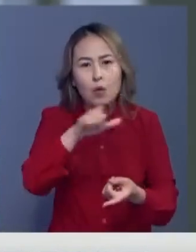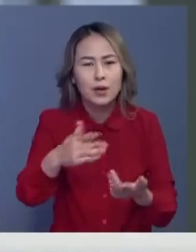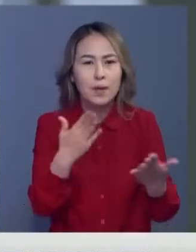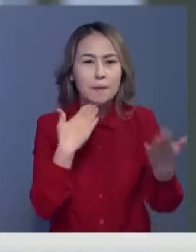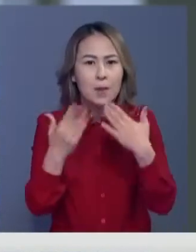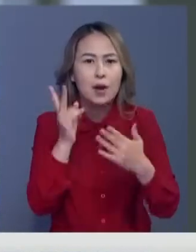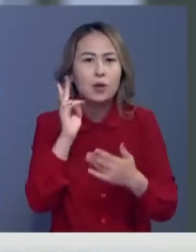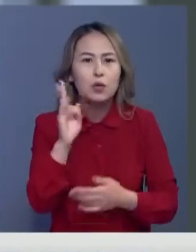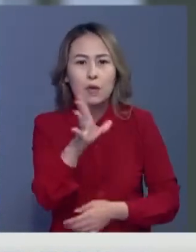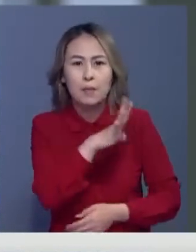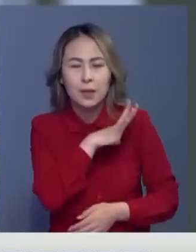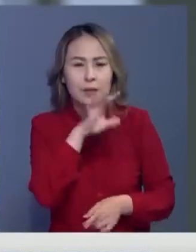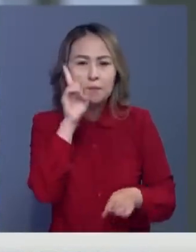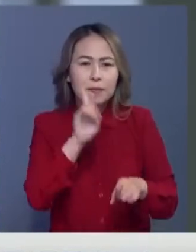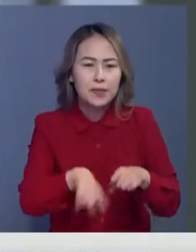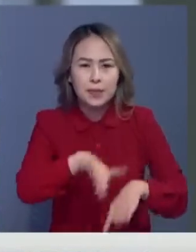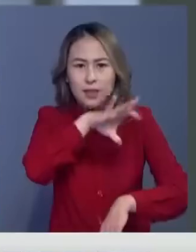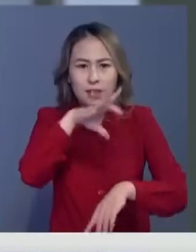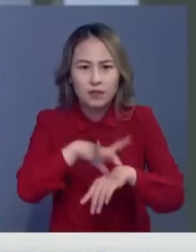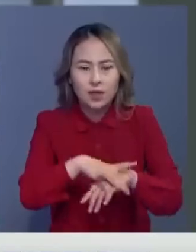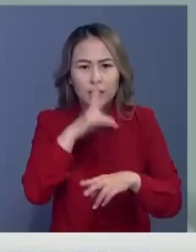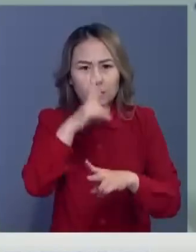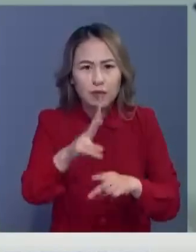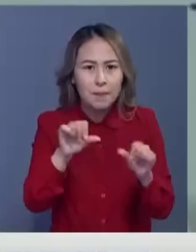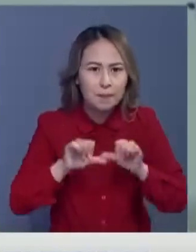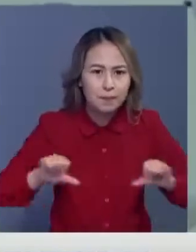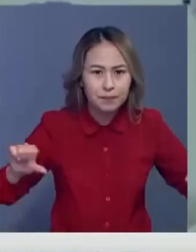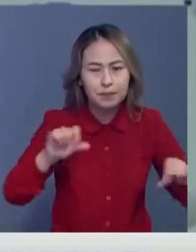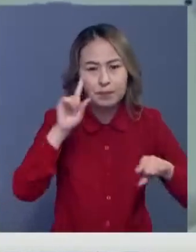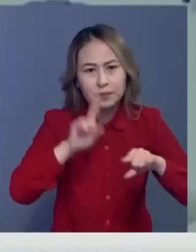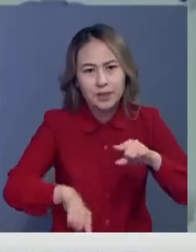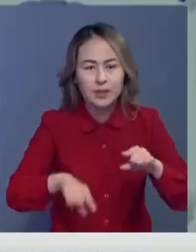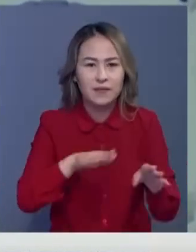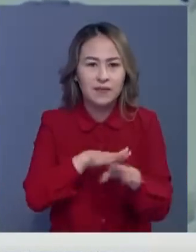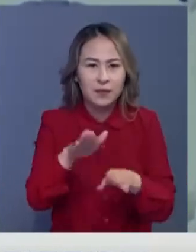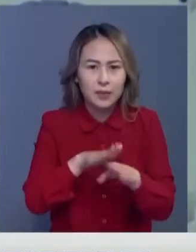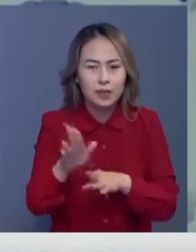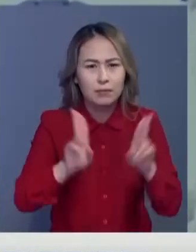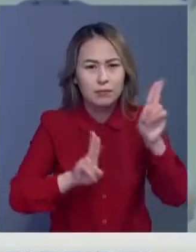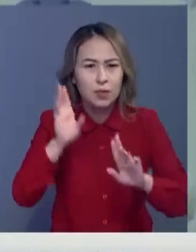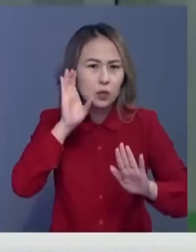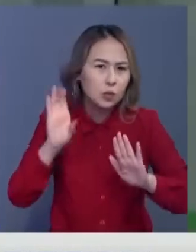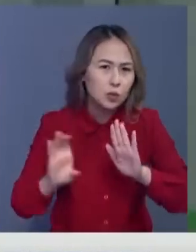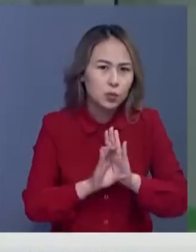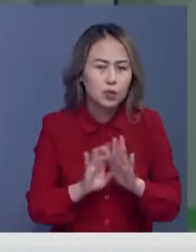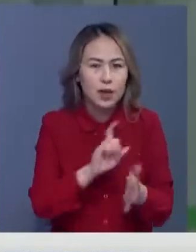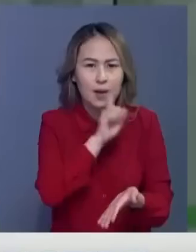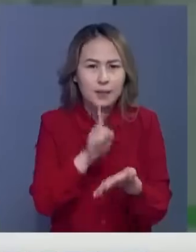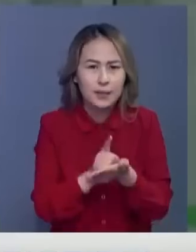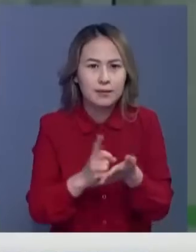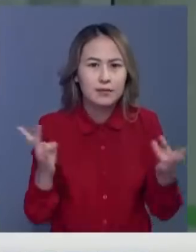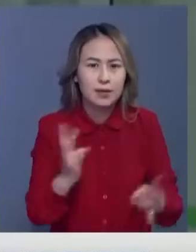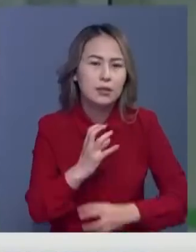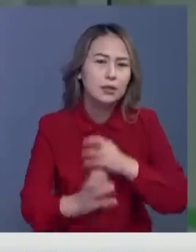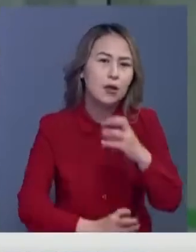байланыста болғандарды тез анықтап, барлық санитарлық талаптарды орындау қажет деп отыр. Осыған байланысты дүниежүзілік